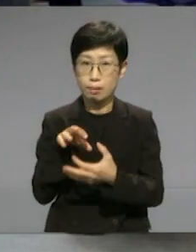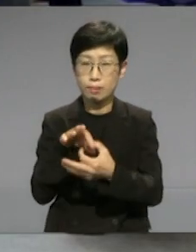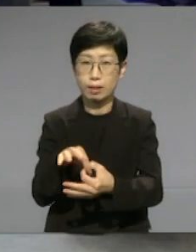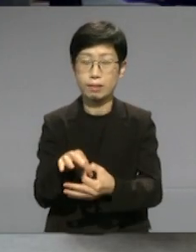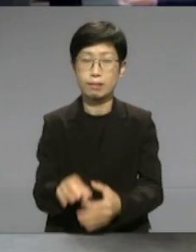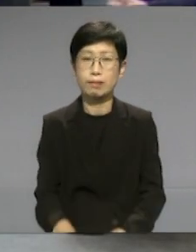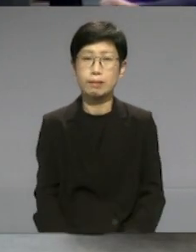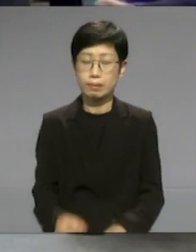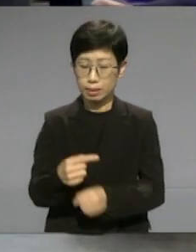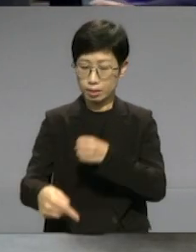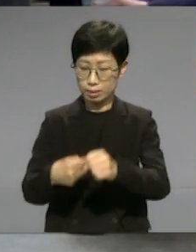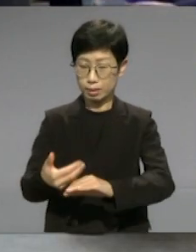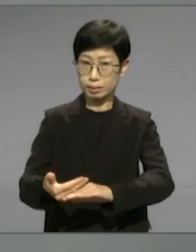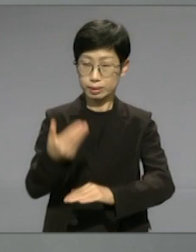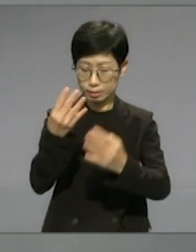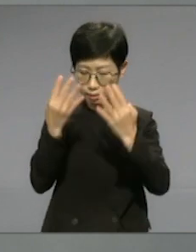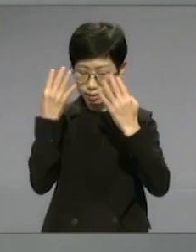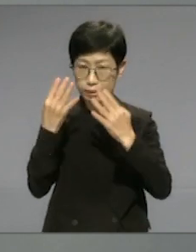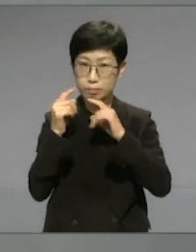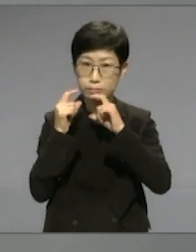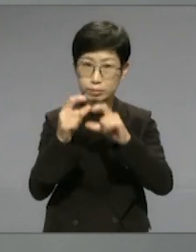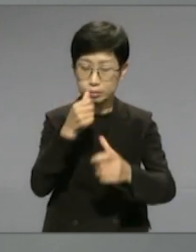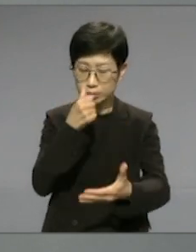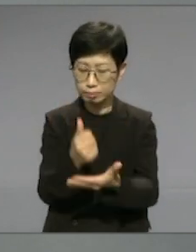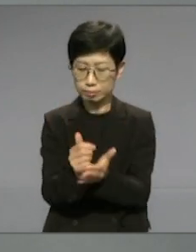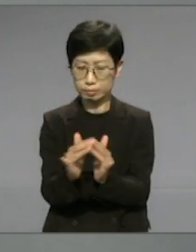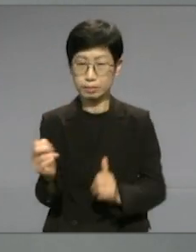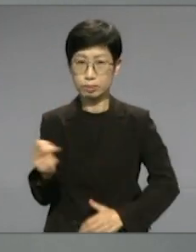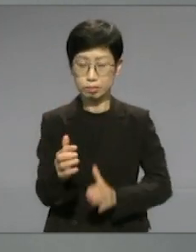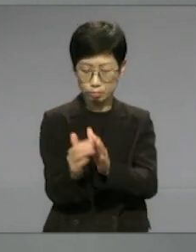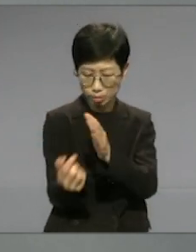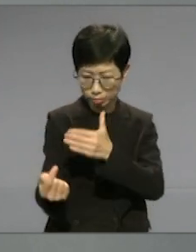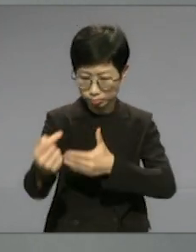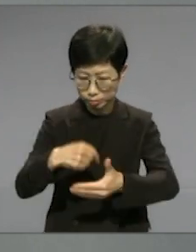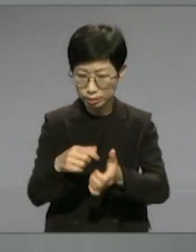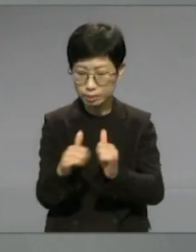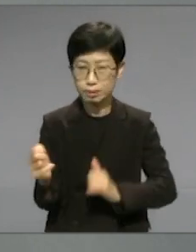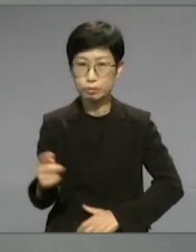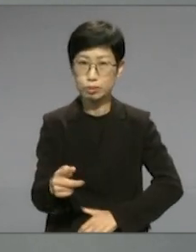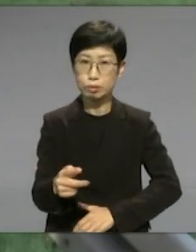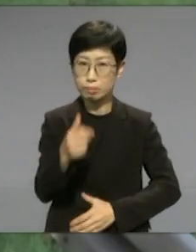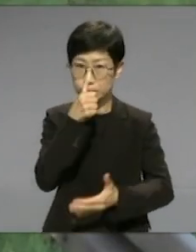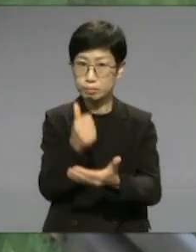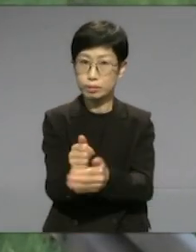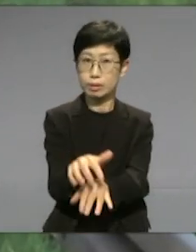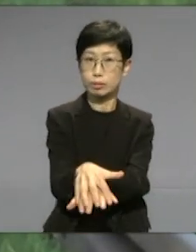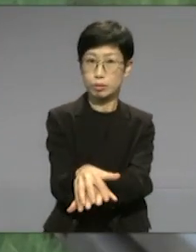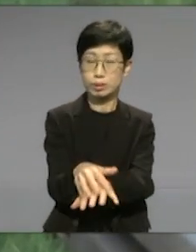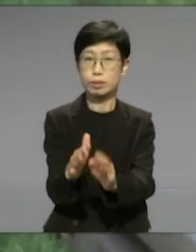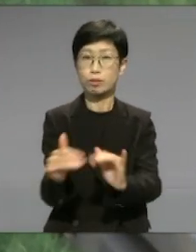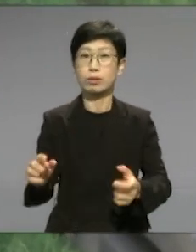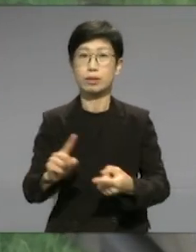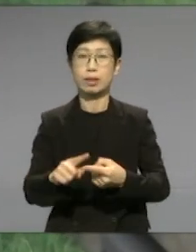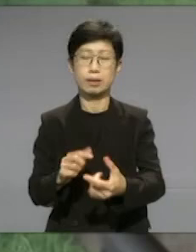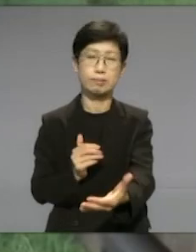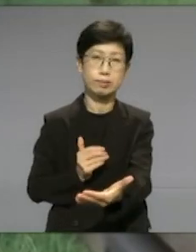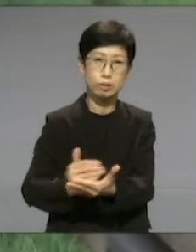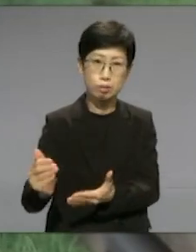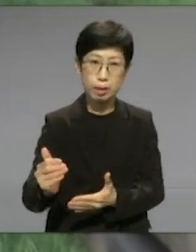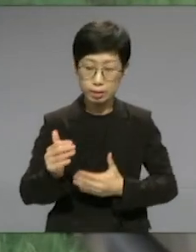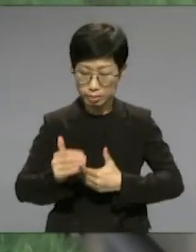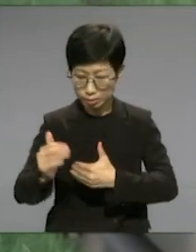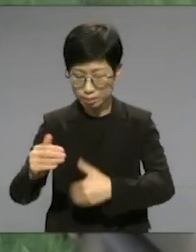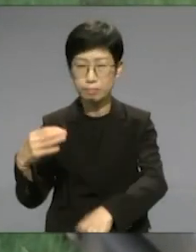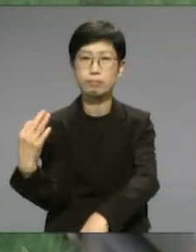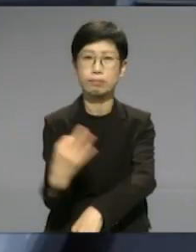정부는 1년 이상 징역형을 받은 범죄자나 밀입국 브로커, 범죄 조직 조직원 등에 대한 국외 추방도 간소하게